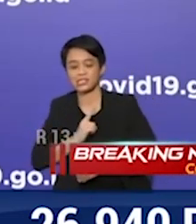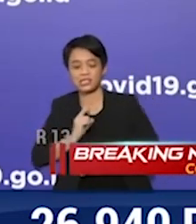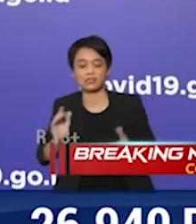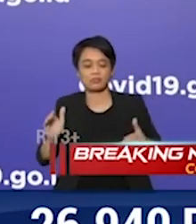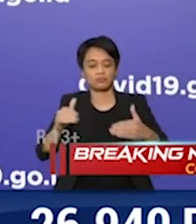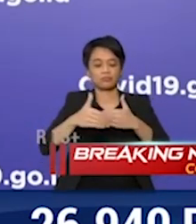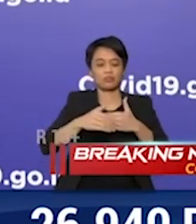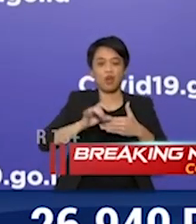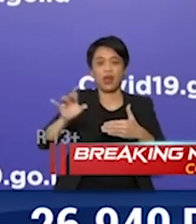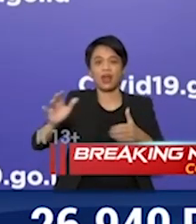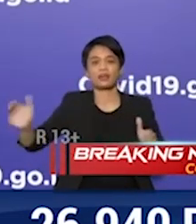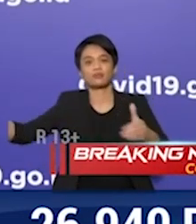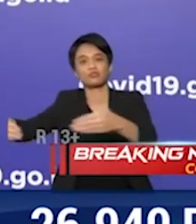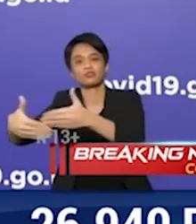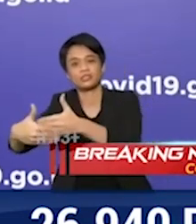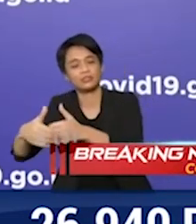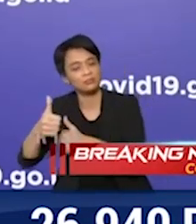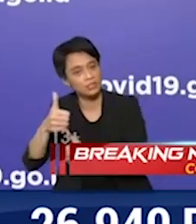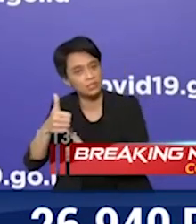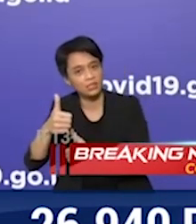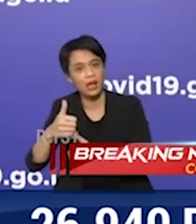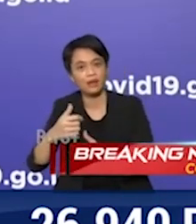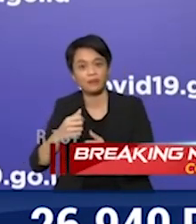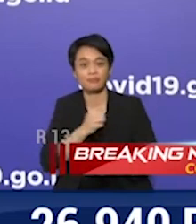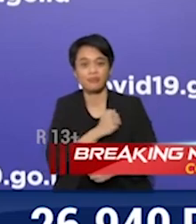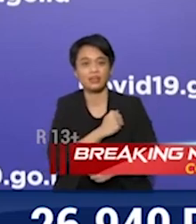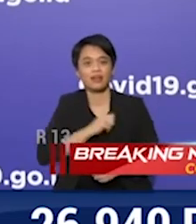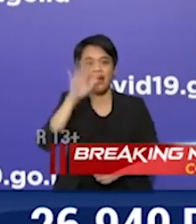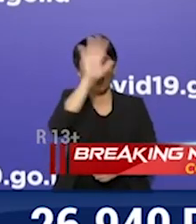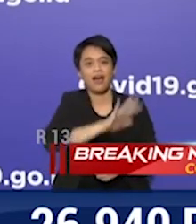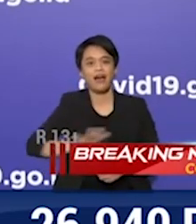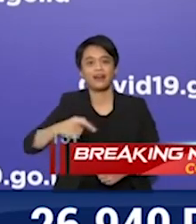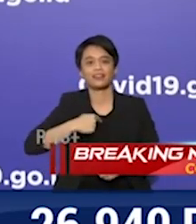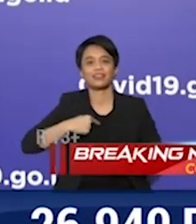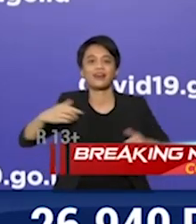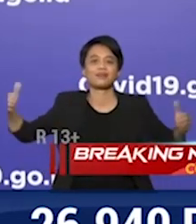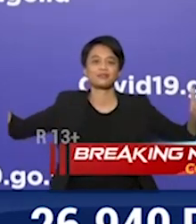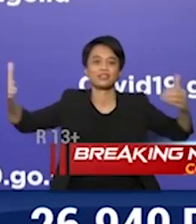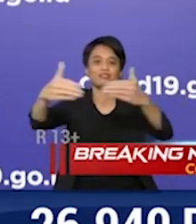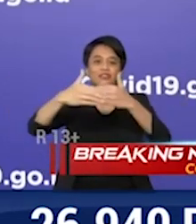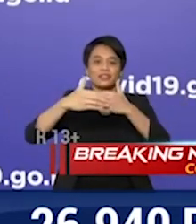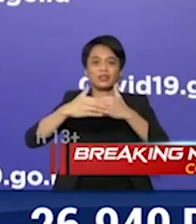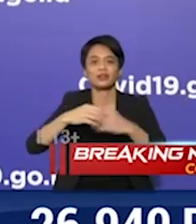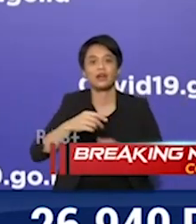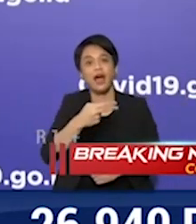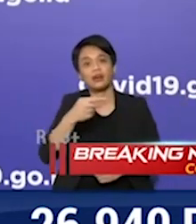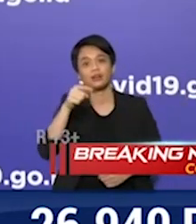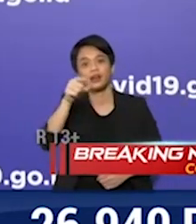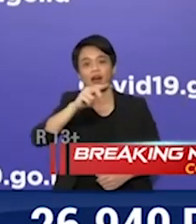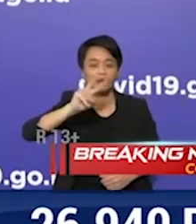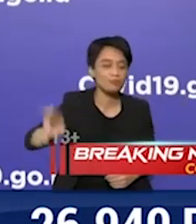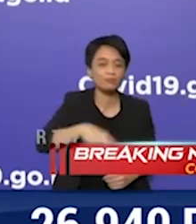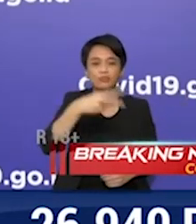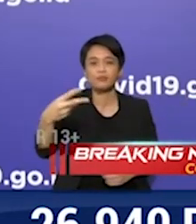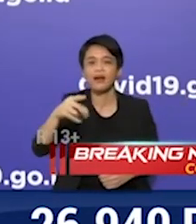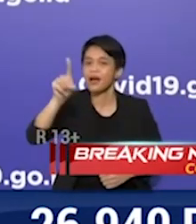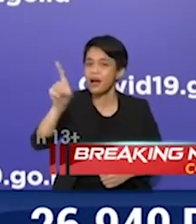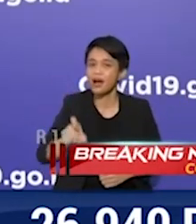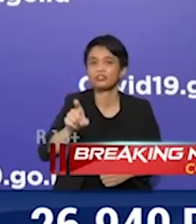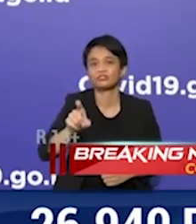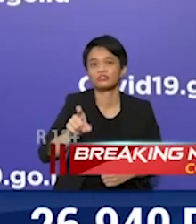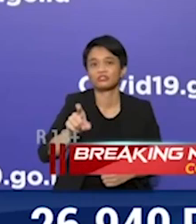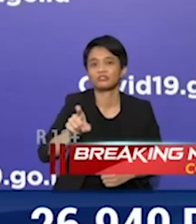melindungi orang lain dan melindungi bangsa ini kita harus berubah kita harus